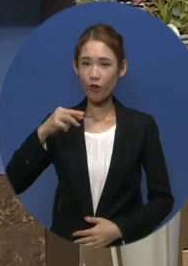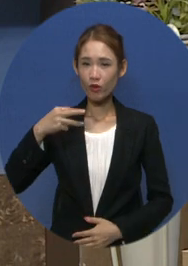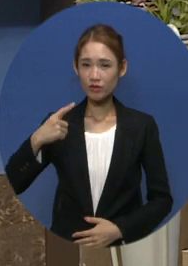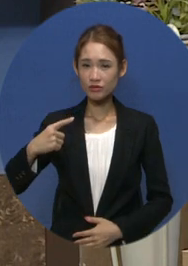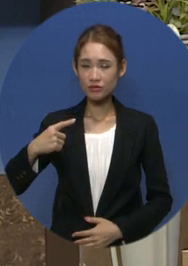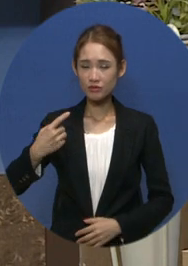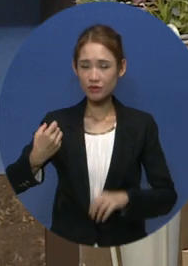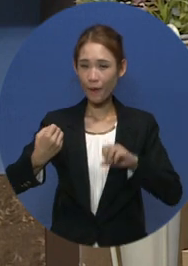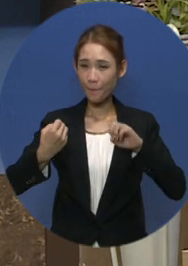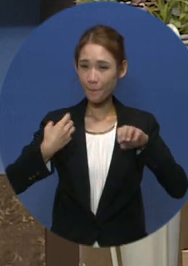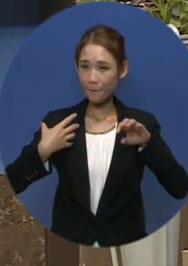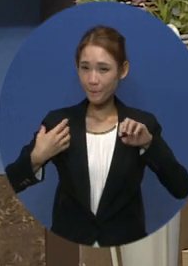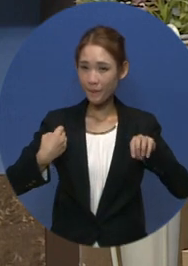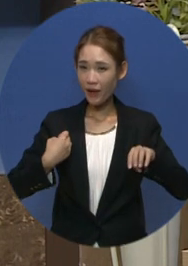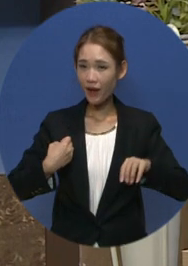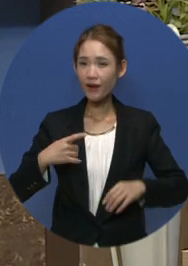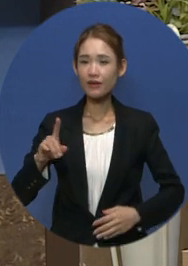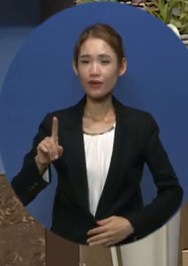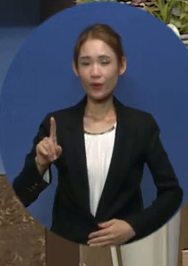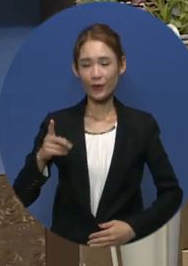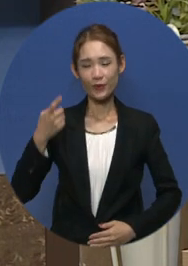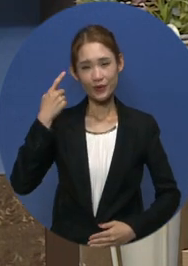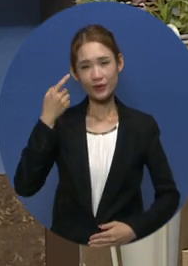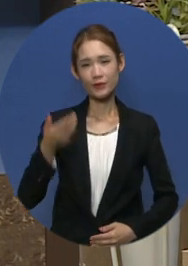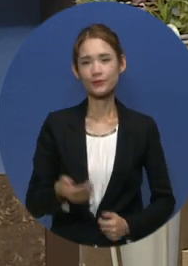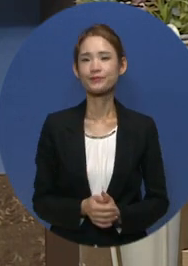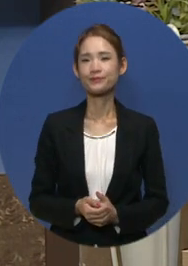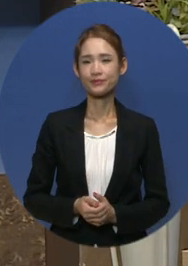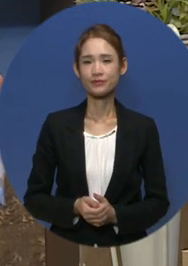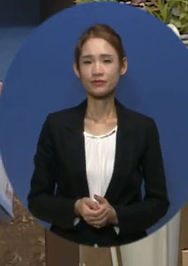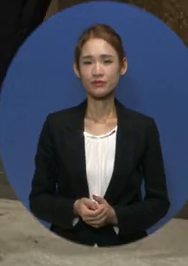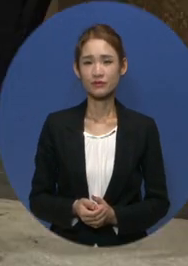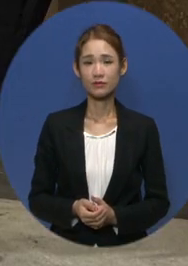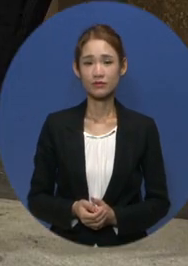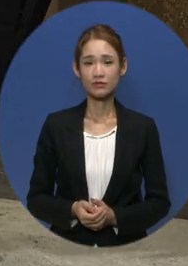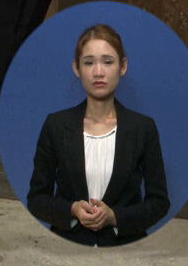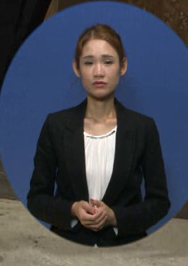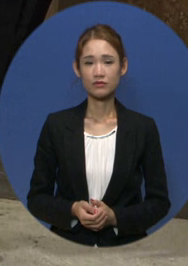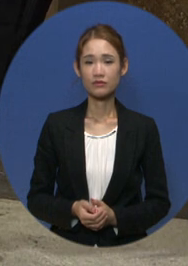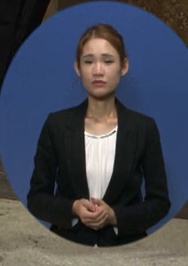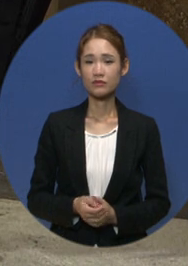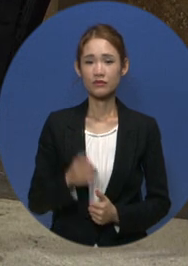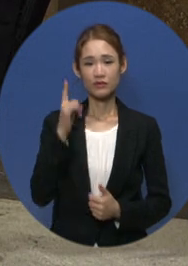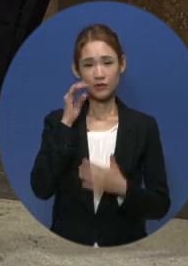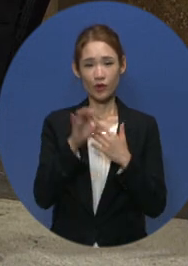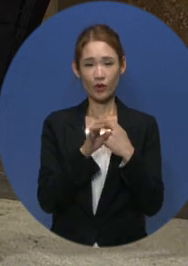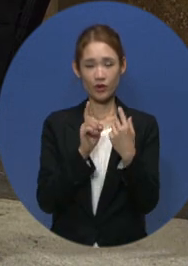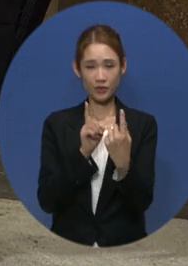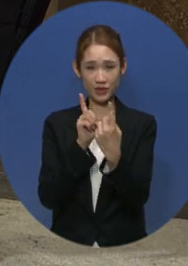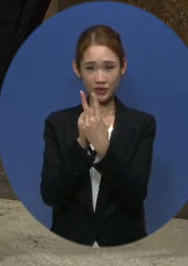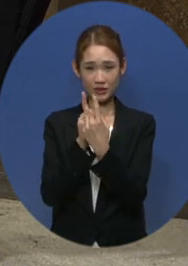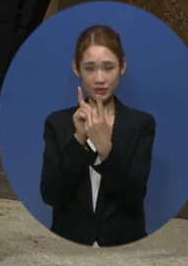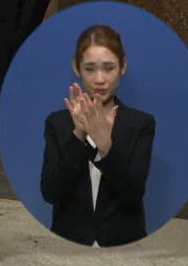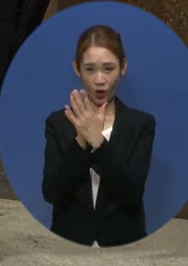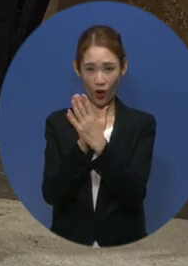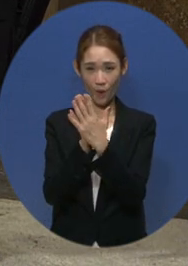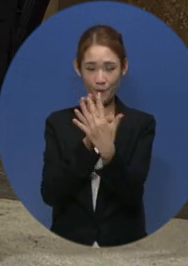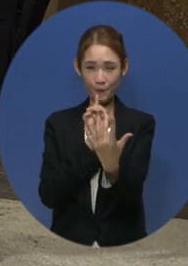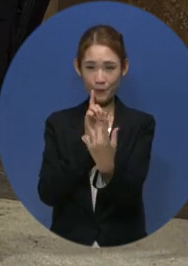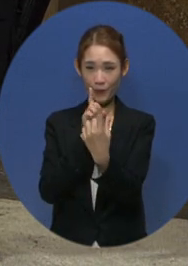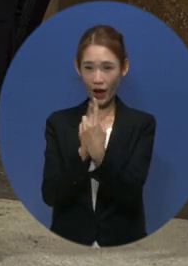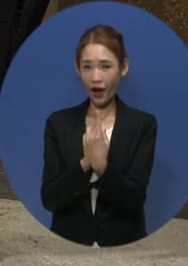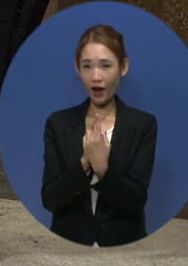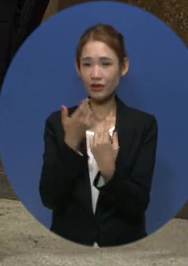네. 이 콘서트에 대한 반응은 어땠나요? 왜냐면은 이전에는 댓글, 대면으로 해서 하는 콘서트였는데 이제